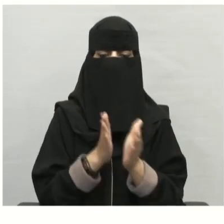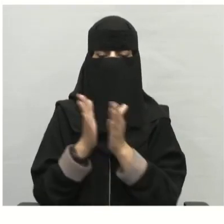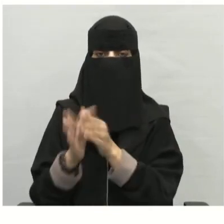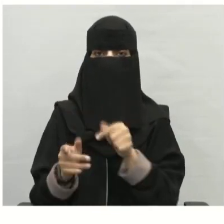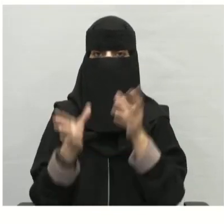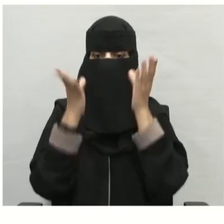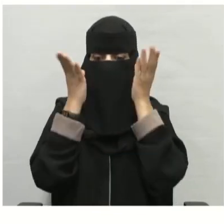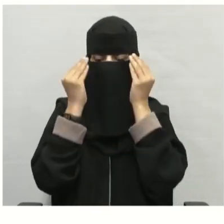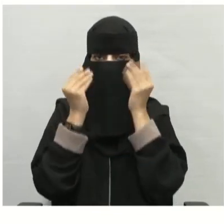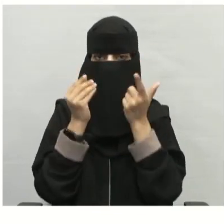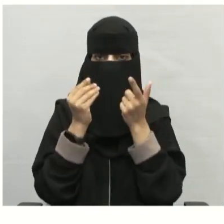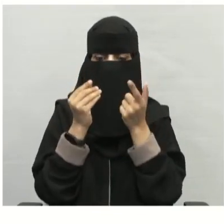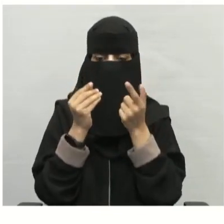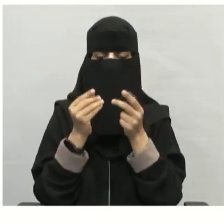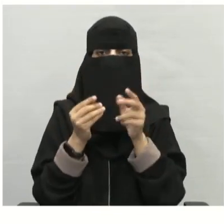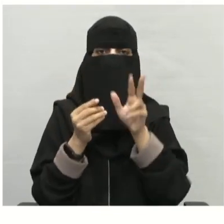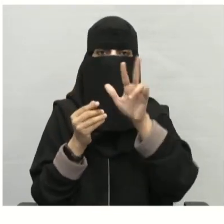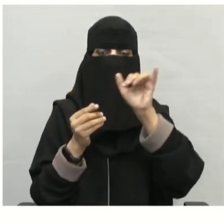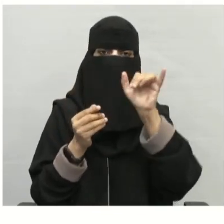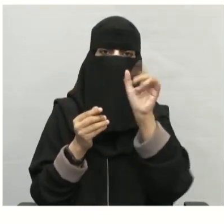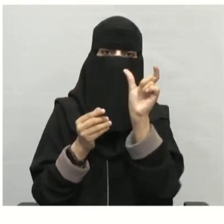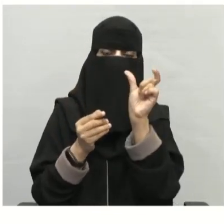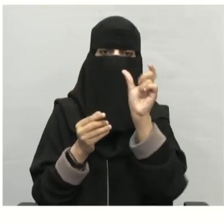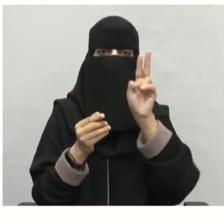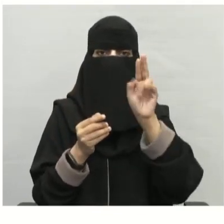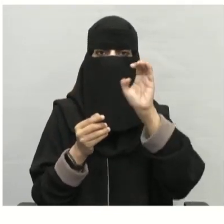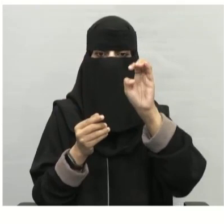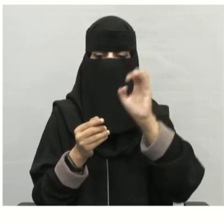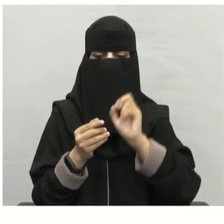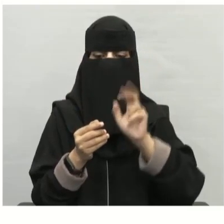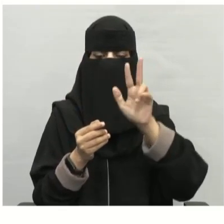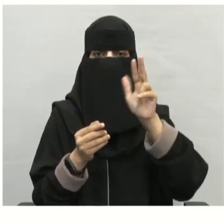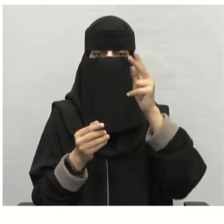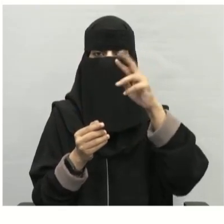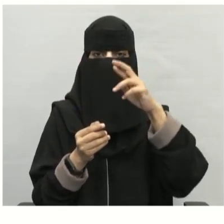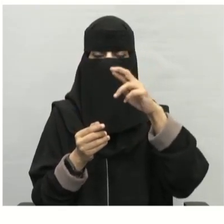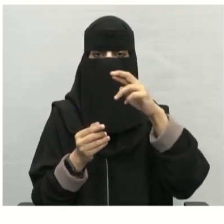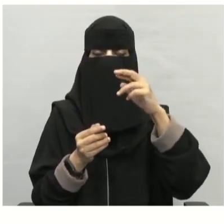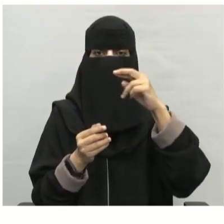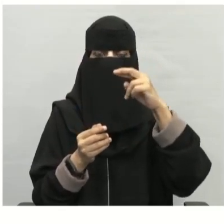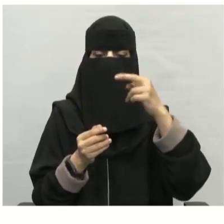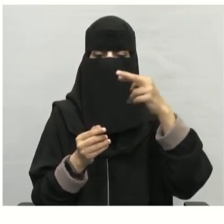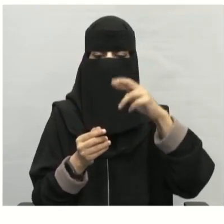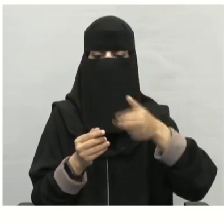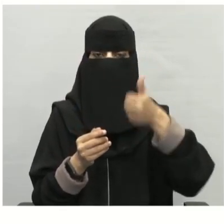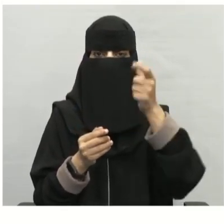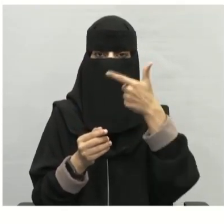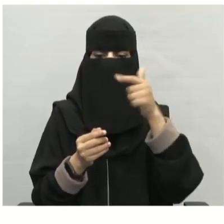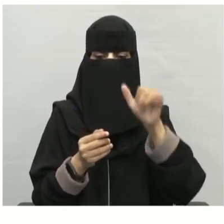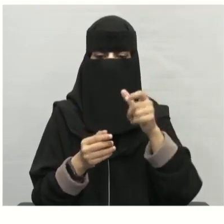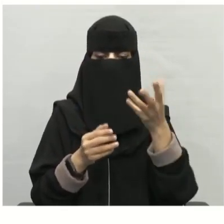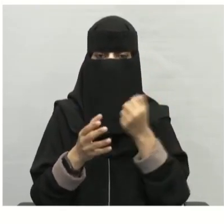تعرفنا على مصطلح المنتج الغذائي وهو ما يعرض في الاسواق ويحتوي على مواد